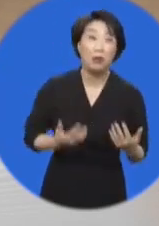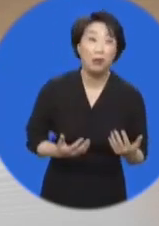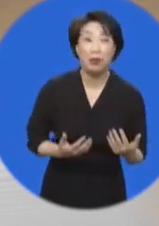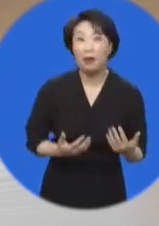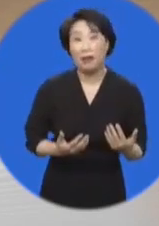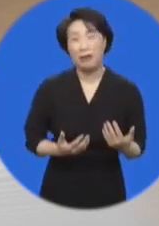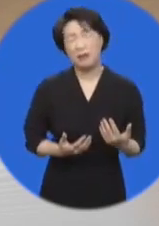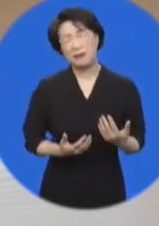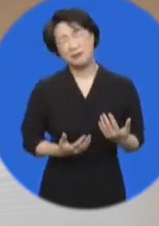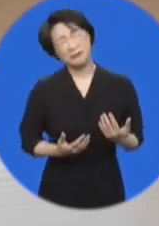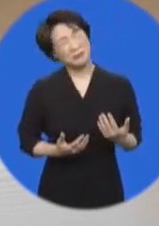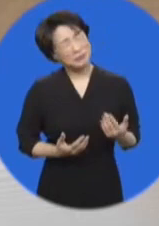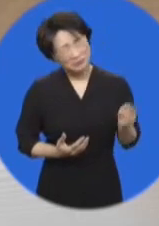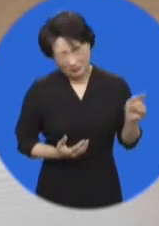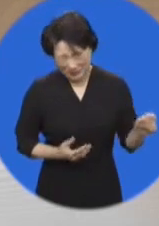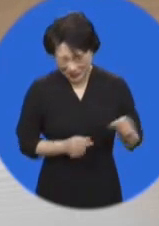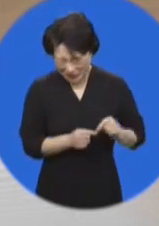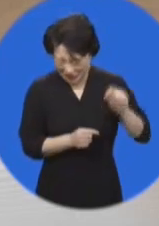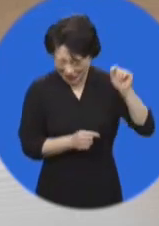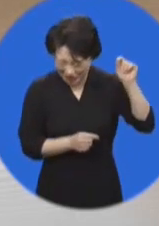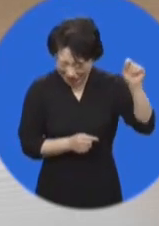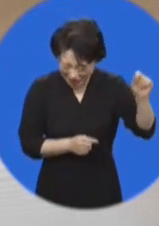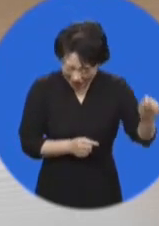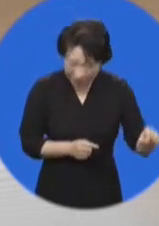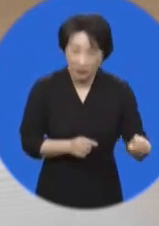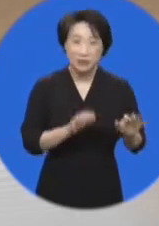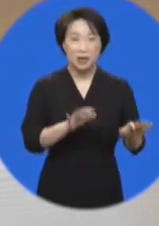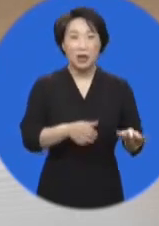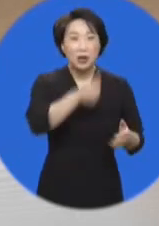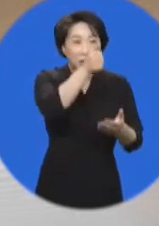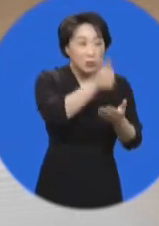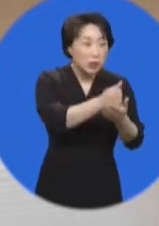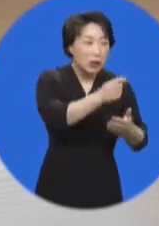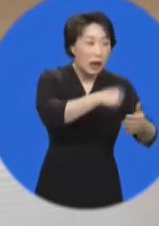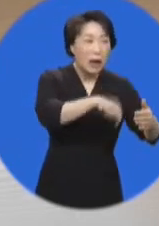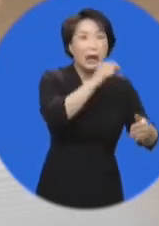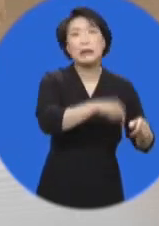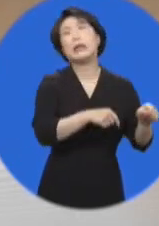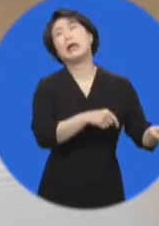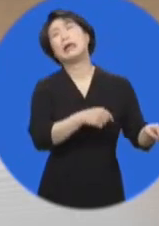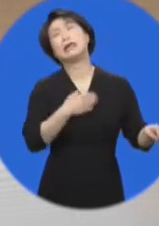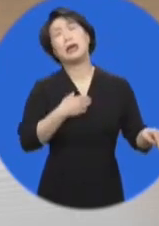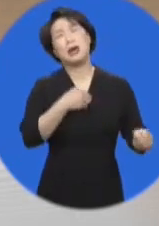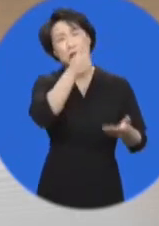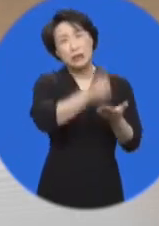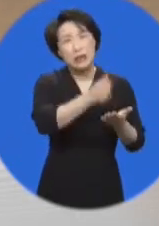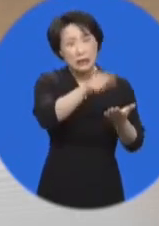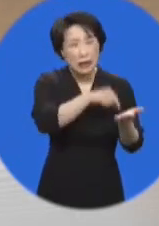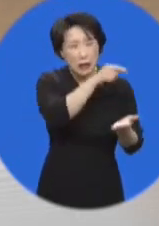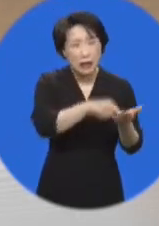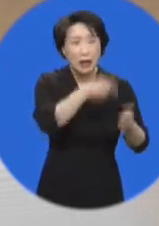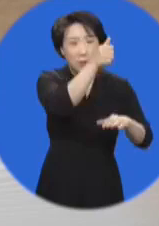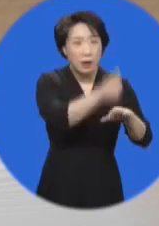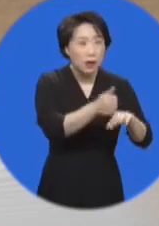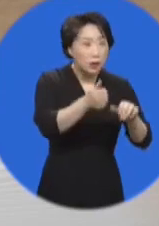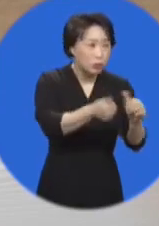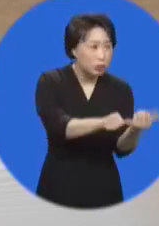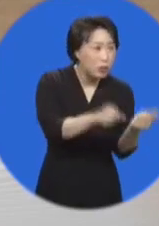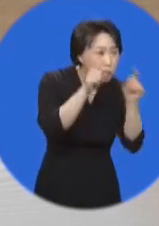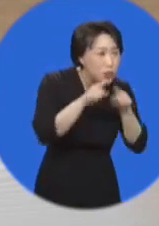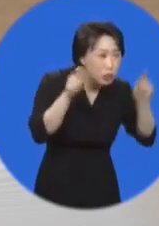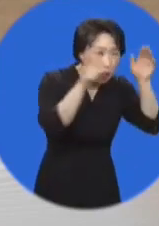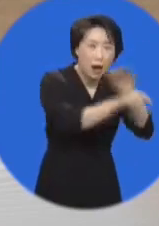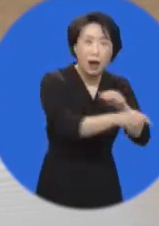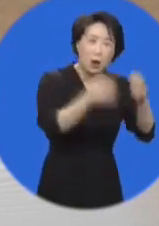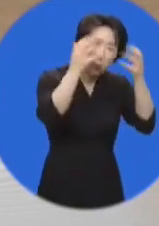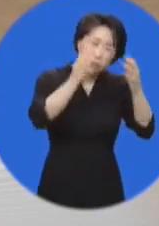나는 영원한 죄 아래서 죄값으로 죽어 지옥에 가서